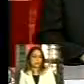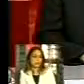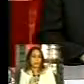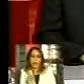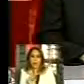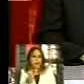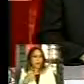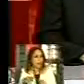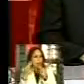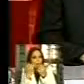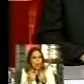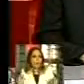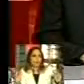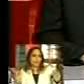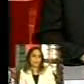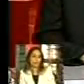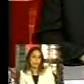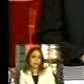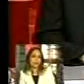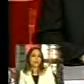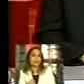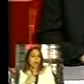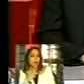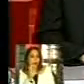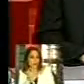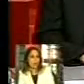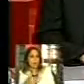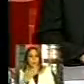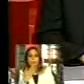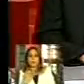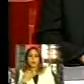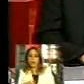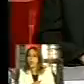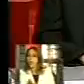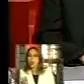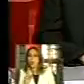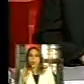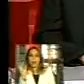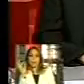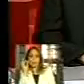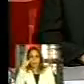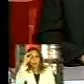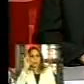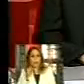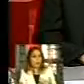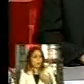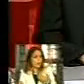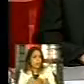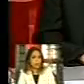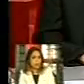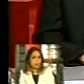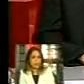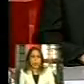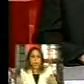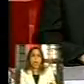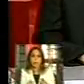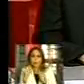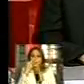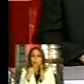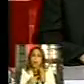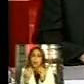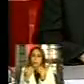לגמרי חופשי. יותר מזה אני אגיד לך, במדינת ישראל אי אפשר כולם, לא כולם יכולות ויכולים להתחתן. יש הרבה דברים שהחוק בישראל מגביל